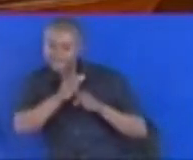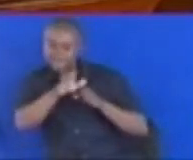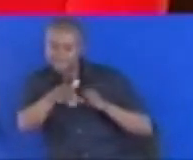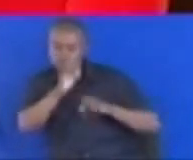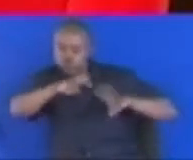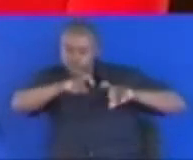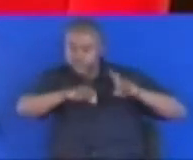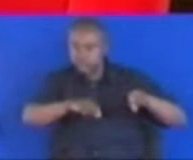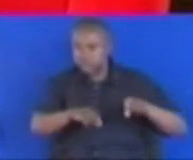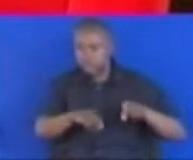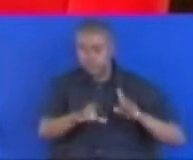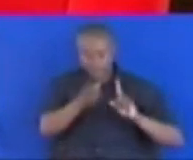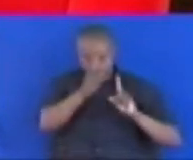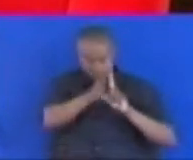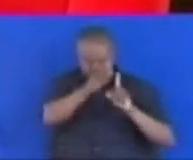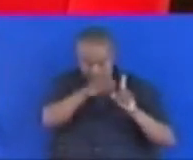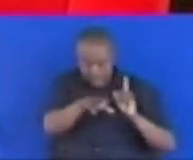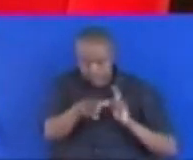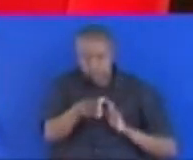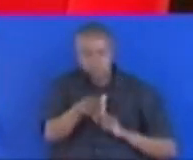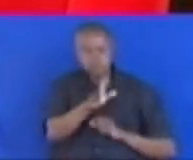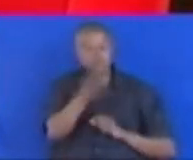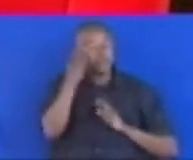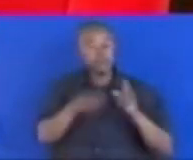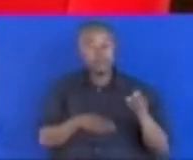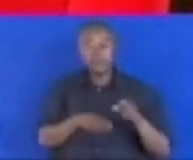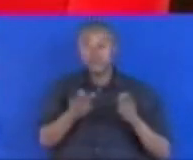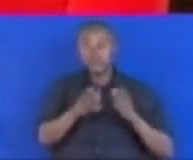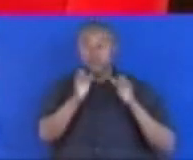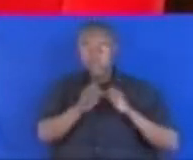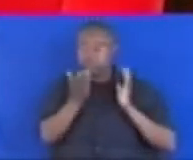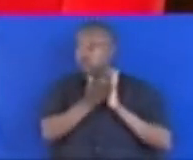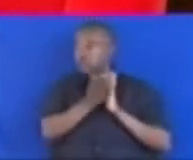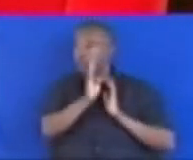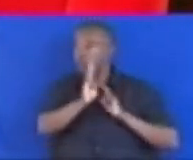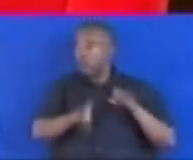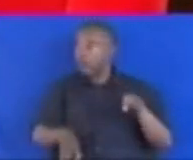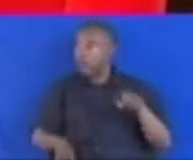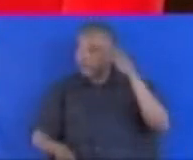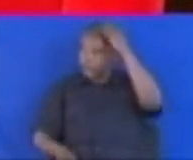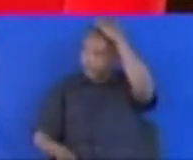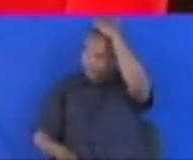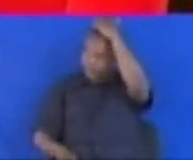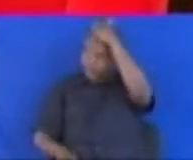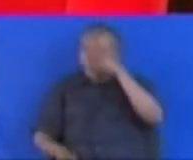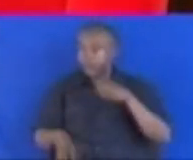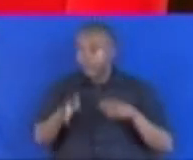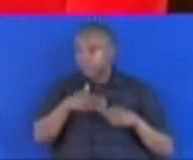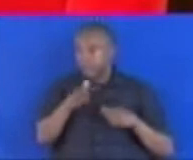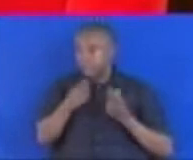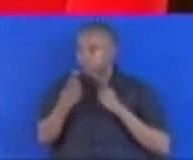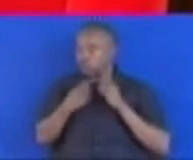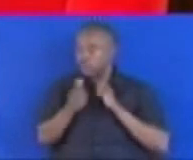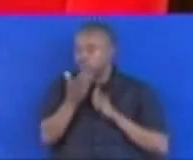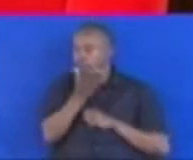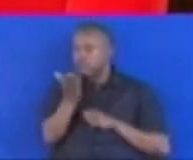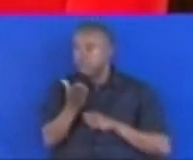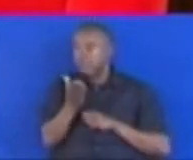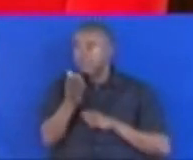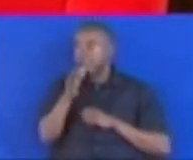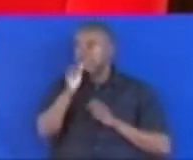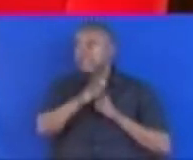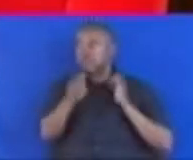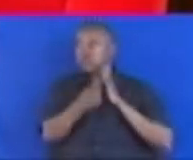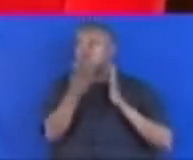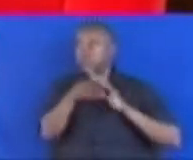ya kuifuatilia hii chanjo ni ya namna gani, na pia tusome website. Nataka niongezee jambo moja kwamba anything kule Marekani